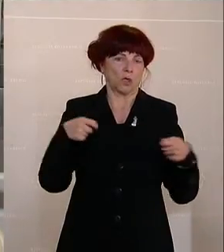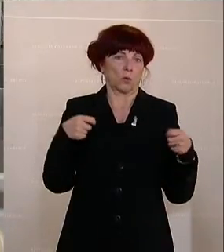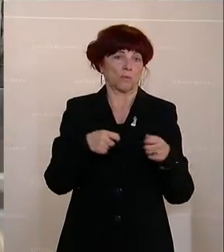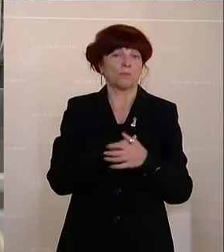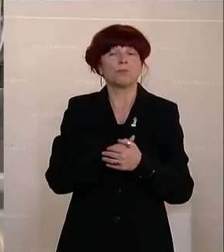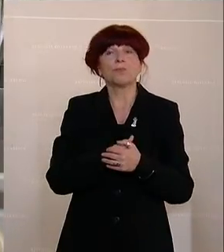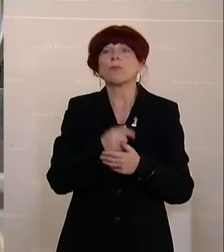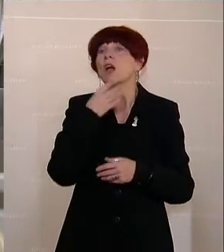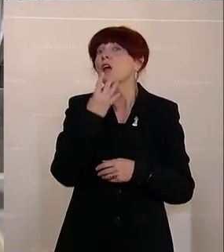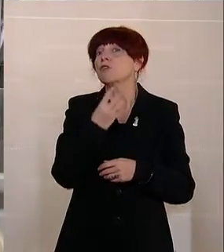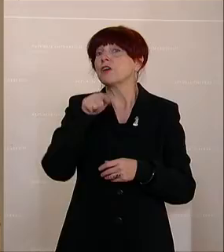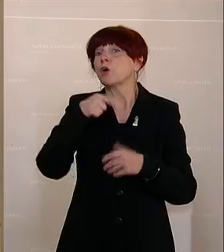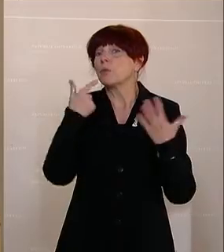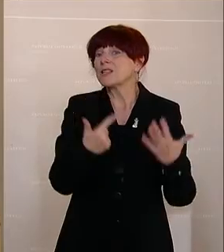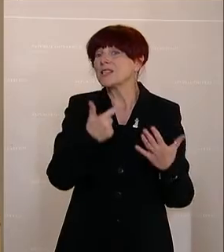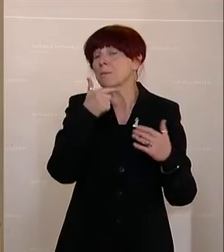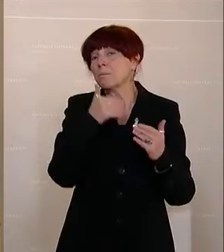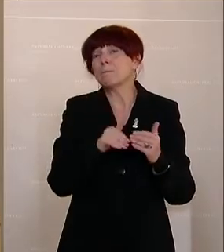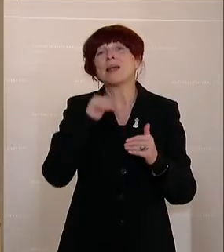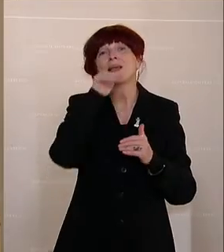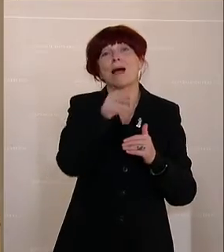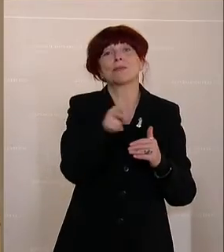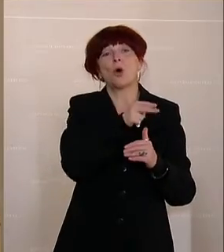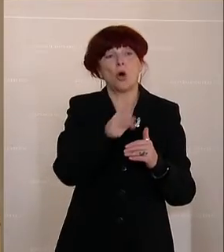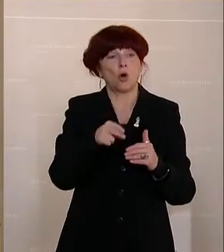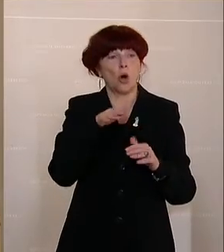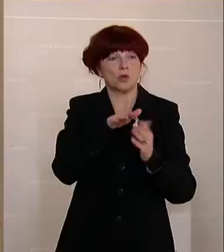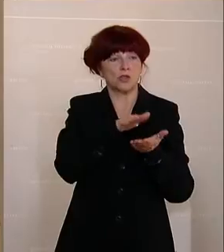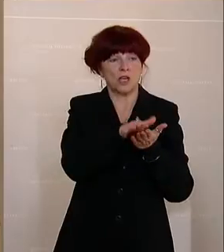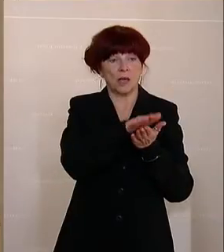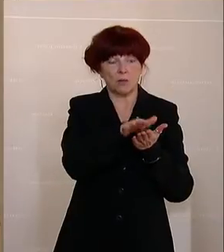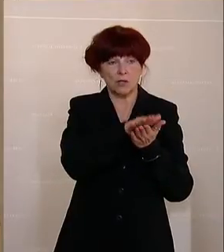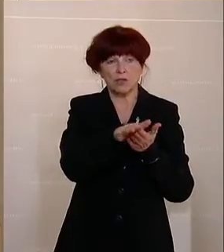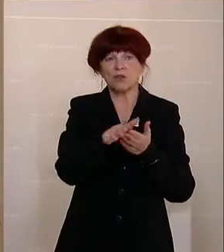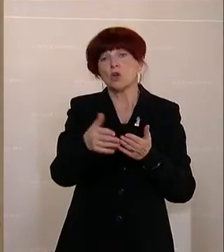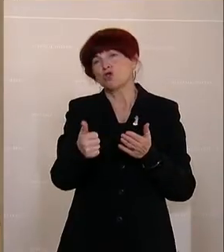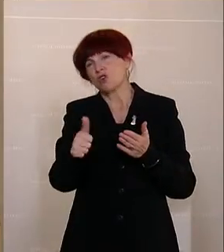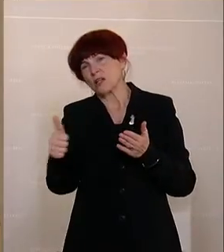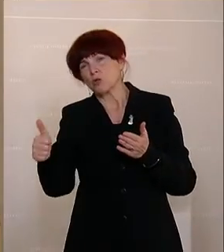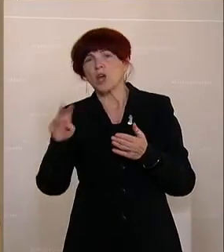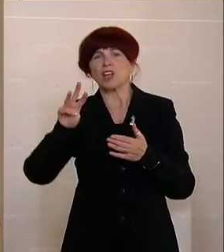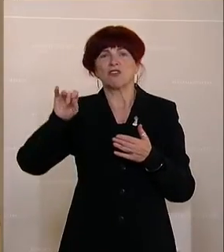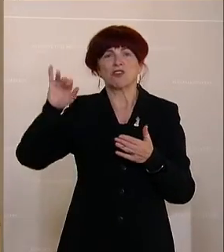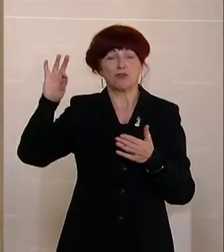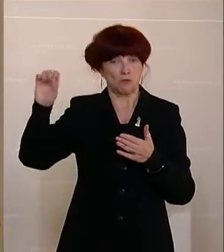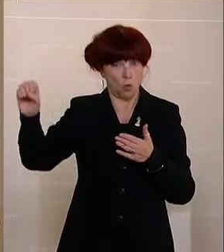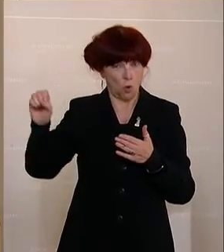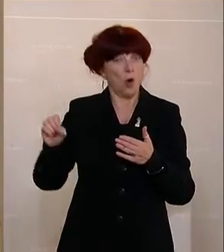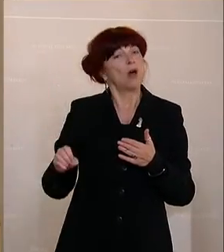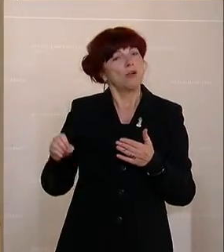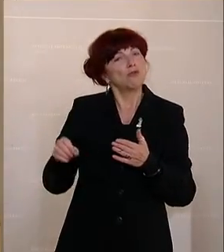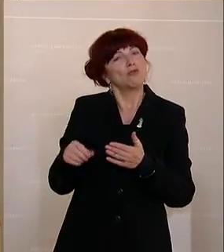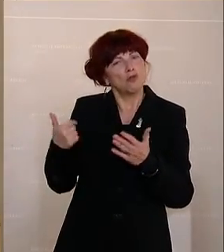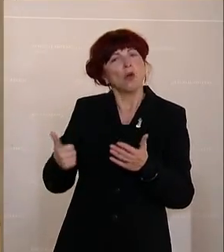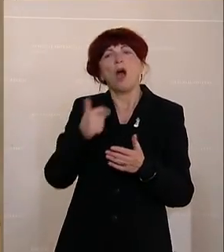Wir geben 4,7 Milliarden Euro aus pro Jahr auf Schätzungen des Wirtschaftsforschungsinstituts für Fossilförderungen und nehmen